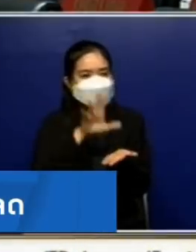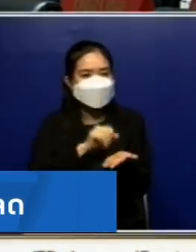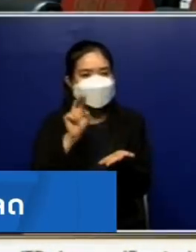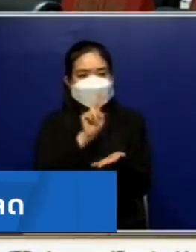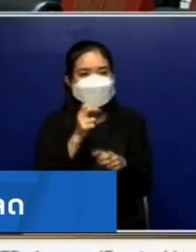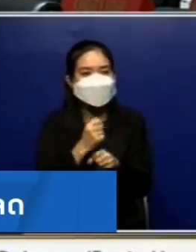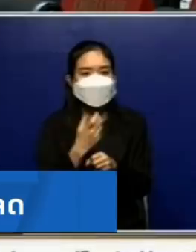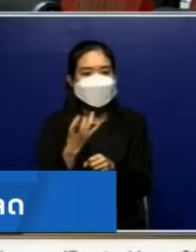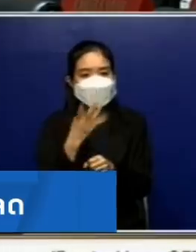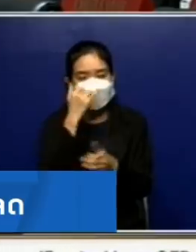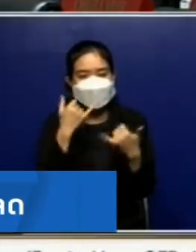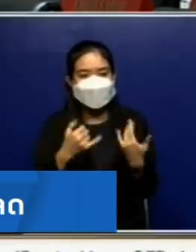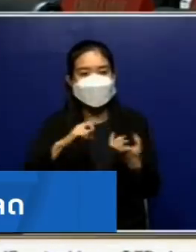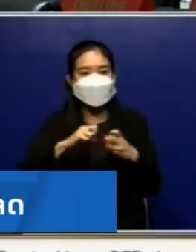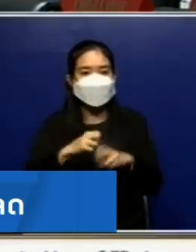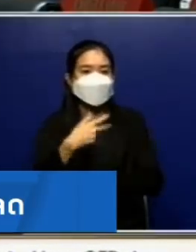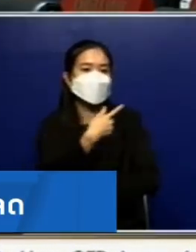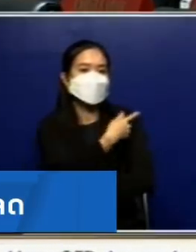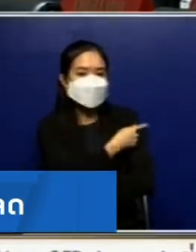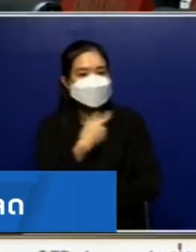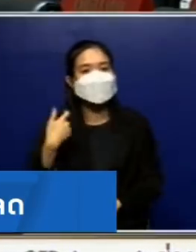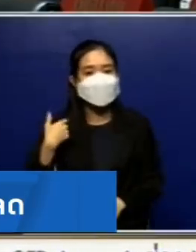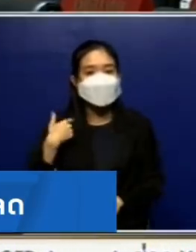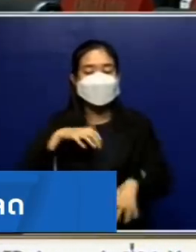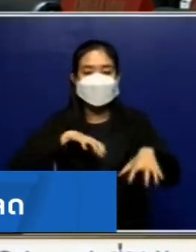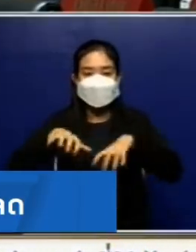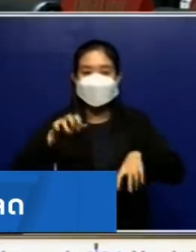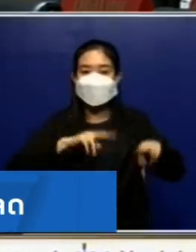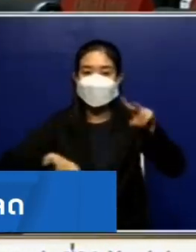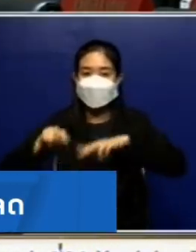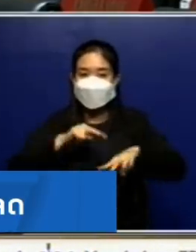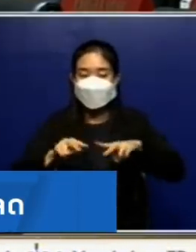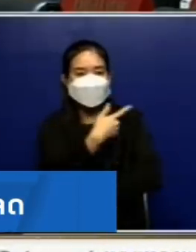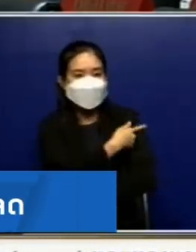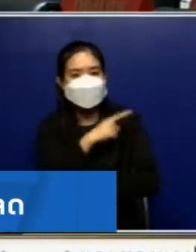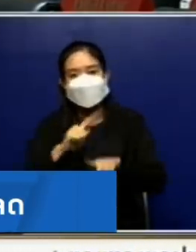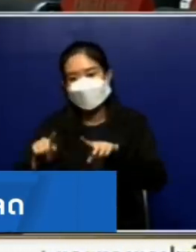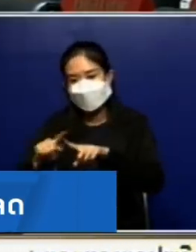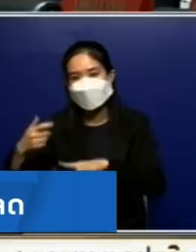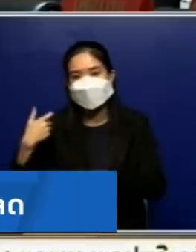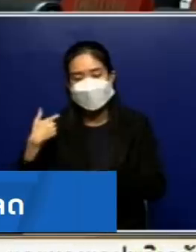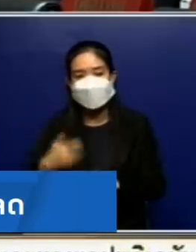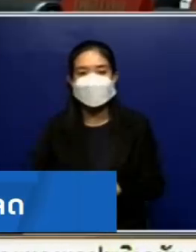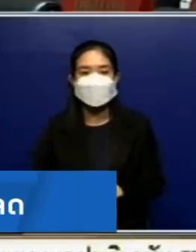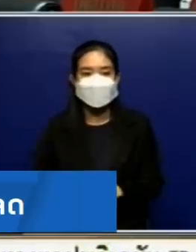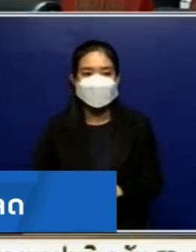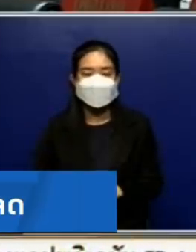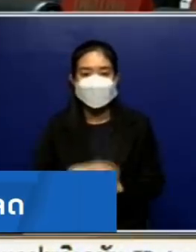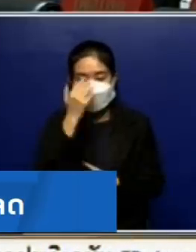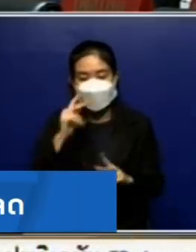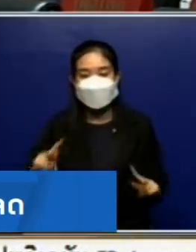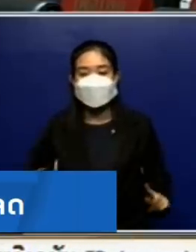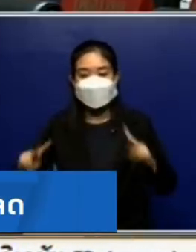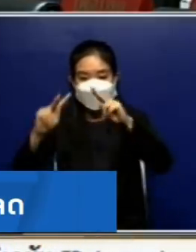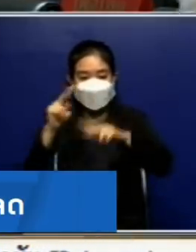าเรื่องวัคซีนเรื่องการบริหารการจัดสรรวัคซีนให้เป็นประโยชน์กระทรวงสาธารณสุขนั้นเป็นกระทรวงหลักใน